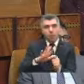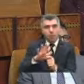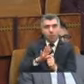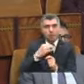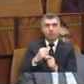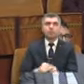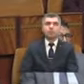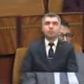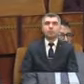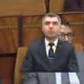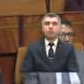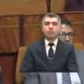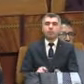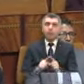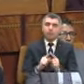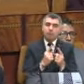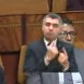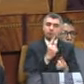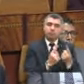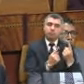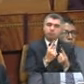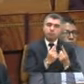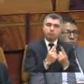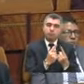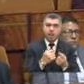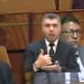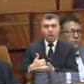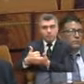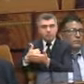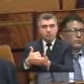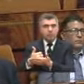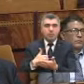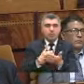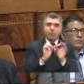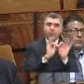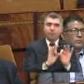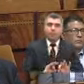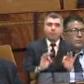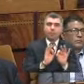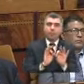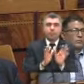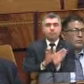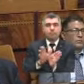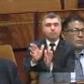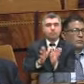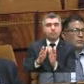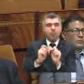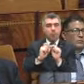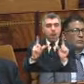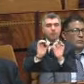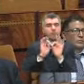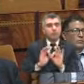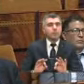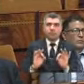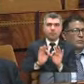مقاربة انتقائية، أعطي لهذا أحيد لهذا بدون وجه حق وبدون يعني معايير واضحة. المعايير اللي تقدمت بها